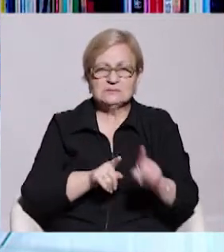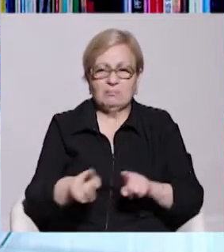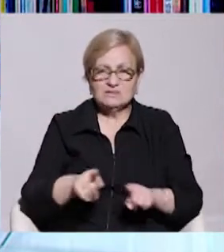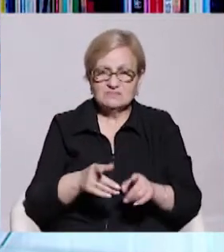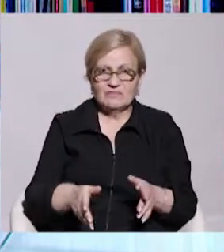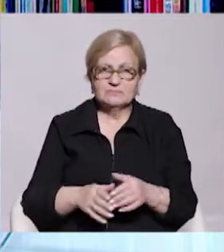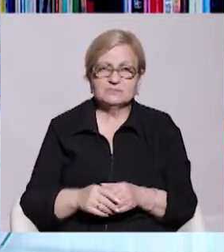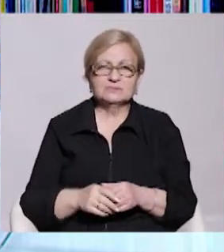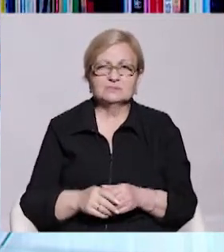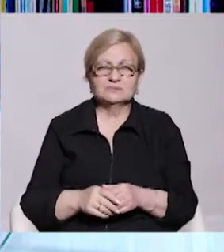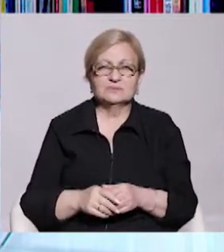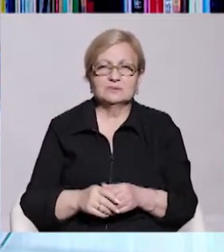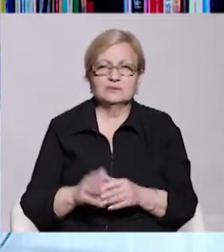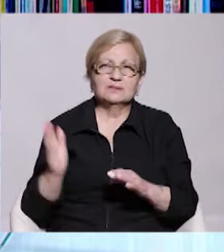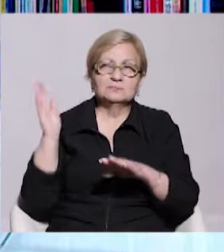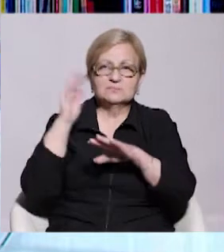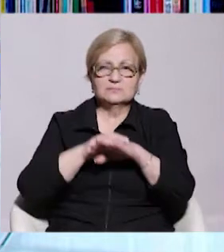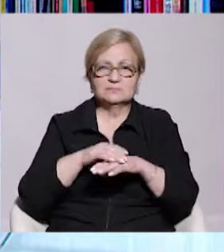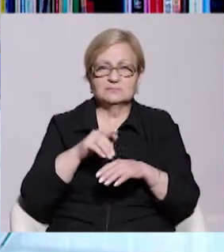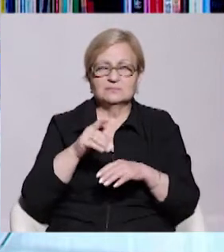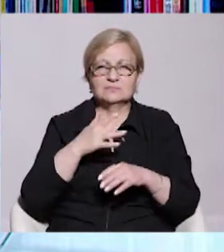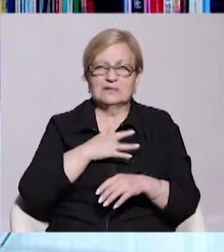ასეთ რაღაცებს. დღის განმავლობაში